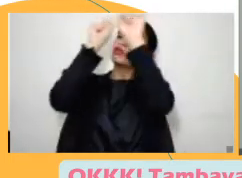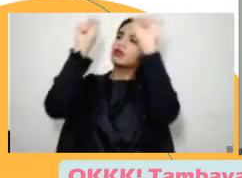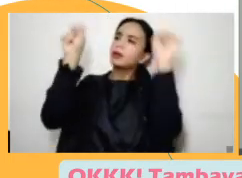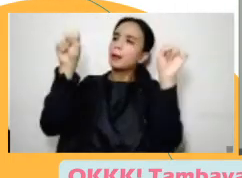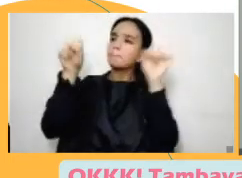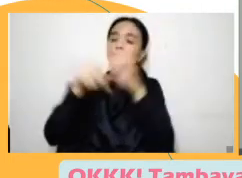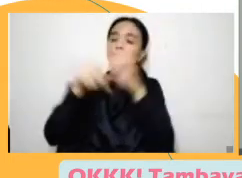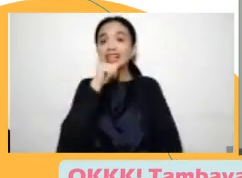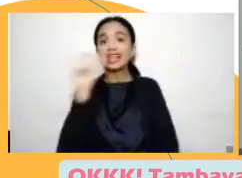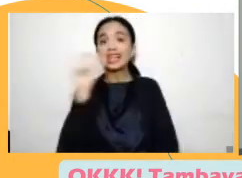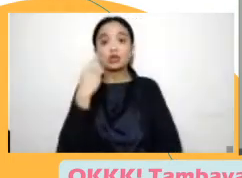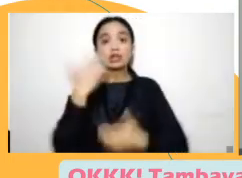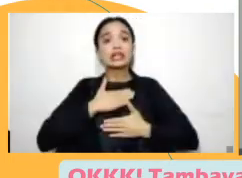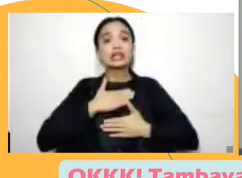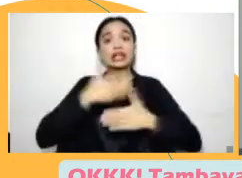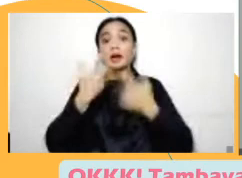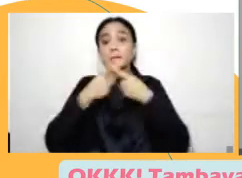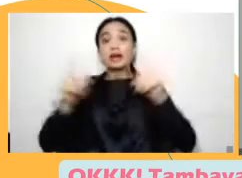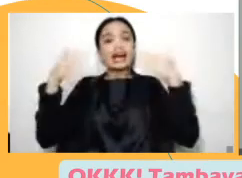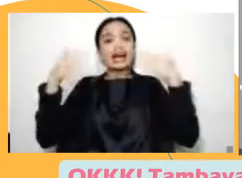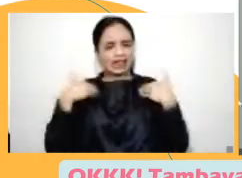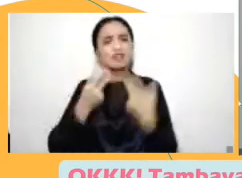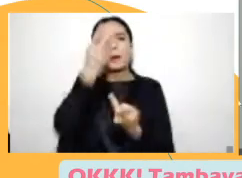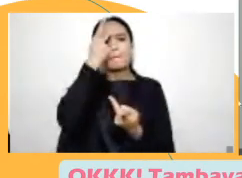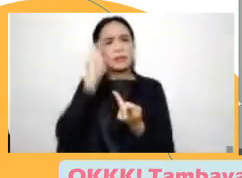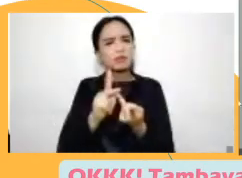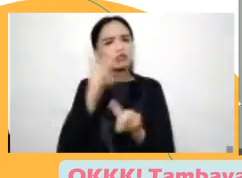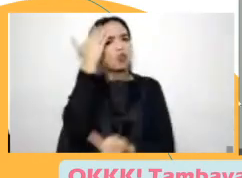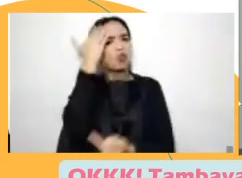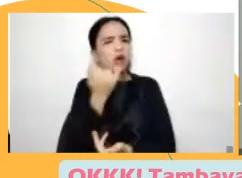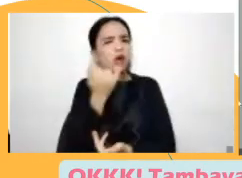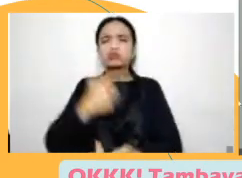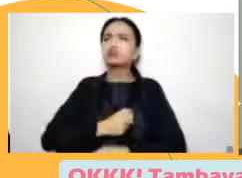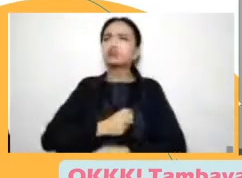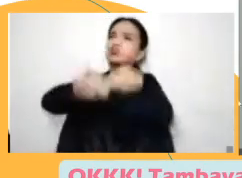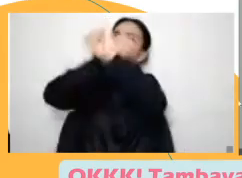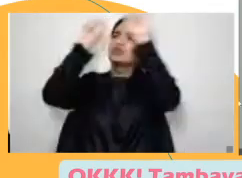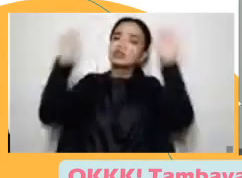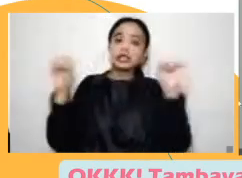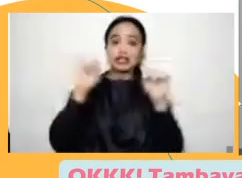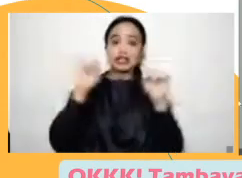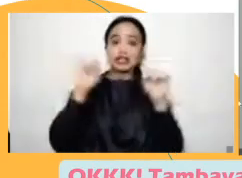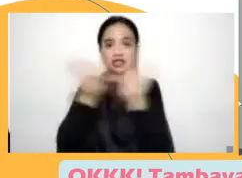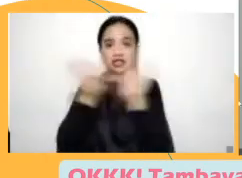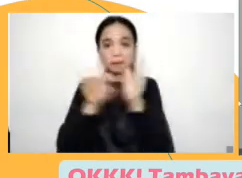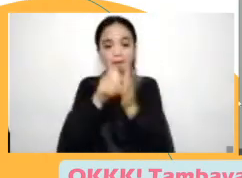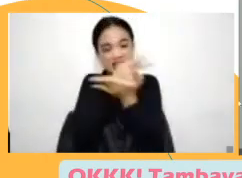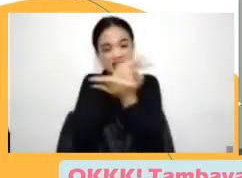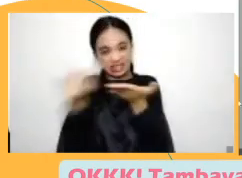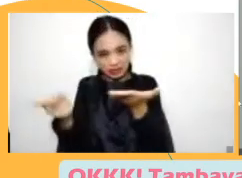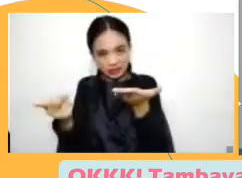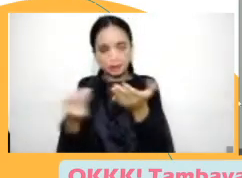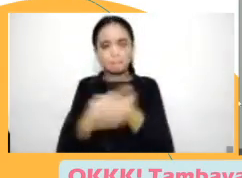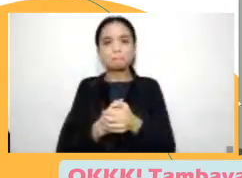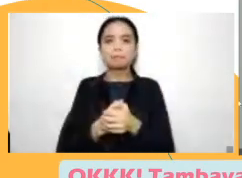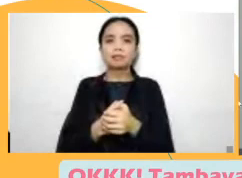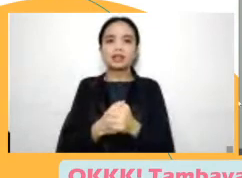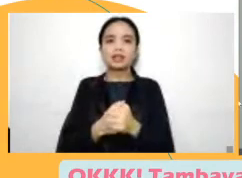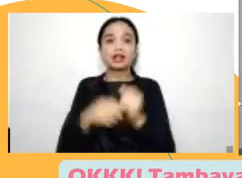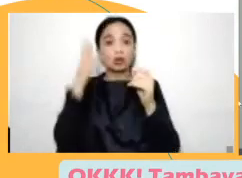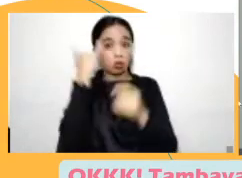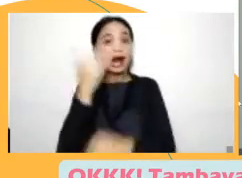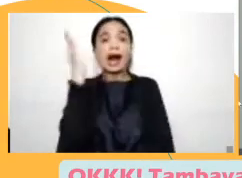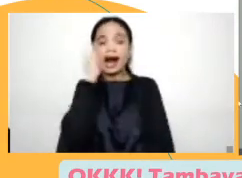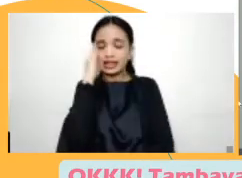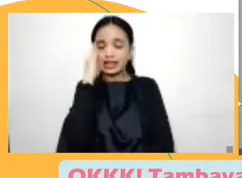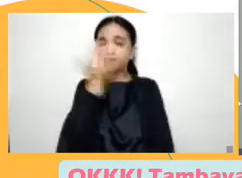humihinga, pero may rason ang iyong pagbangon, ang iyong buhay. Pag nadadapa ka, kakapit ka. Kasi alam mo,